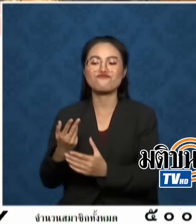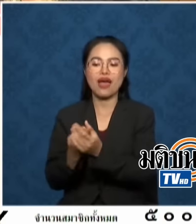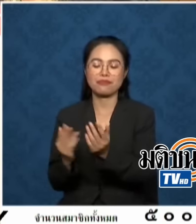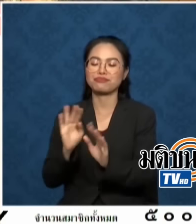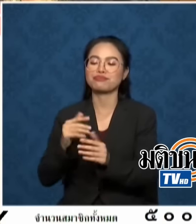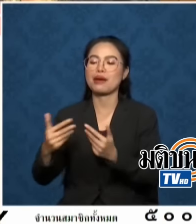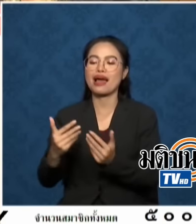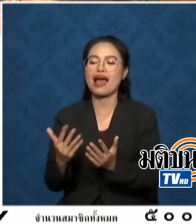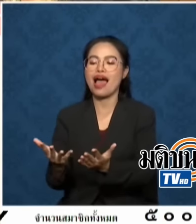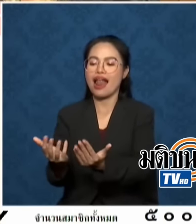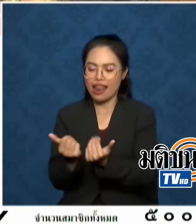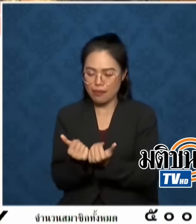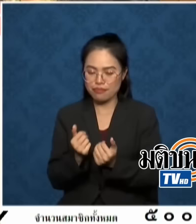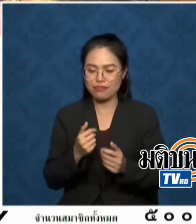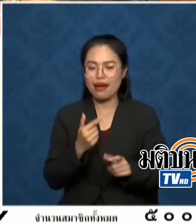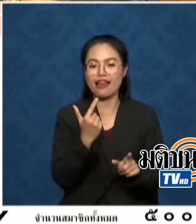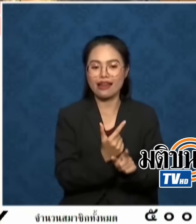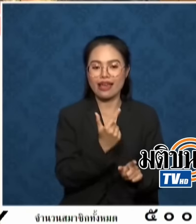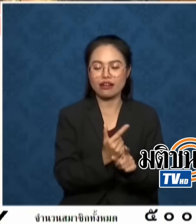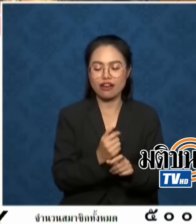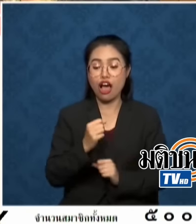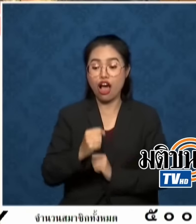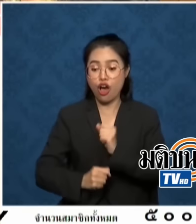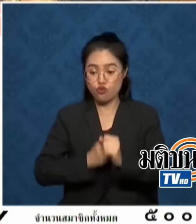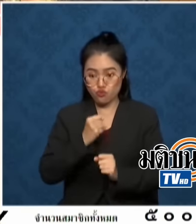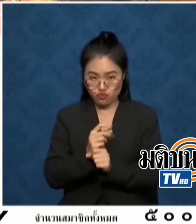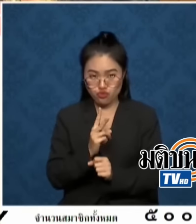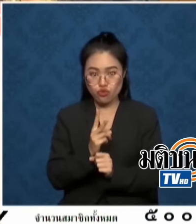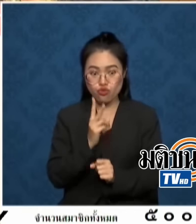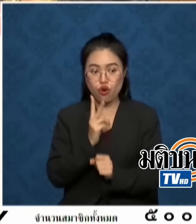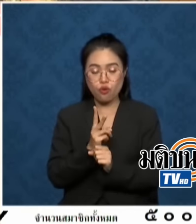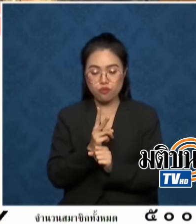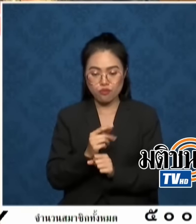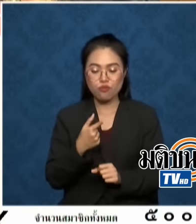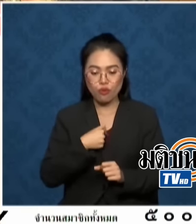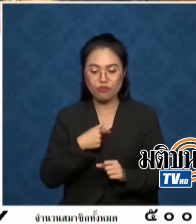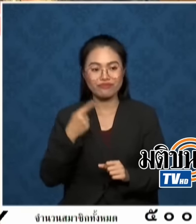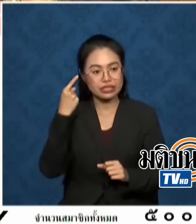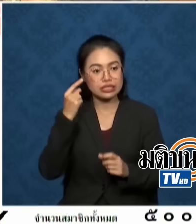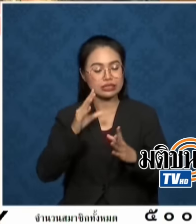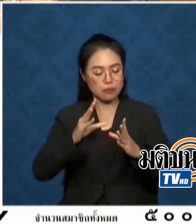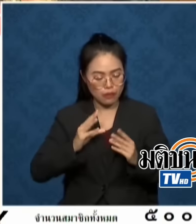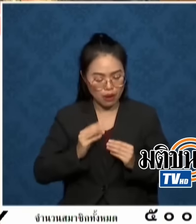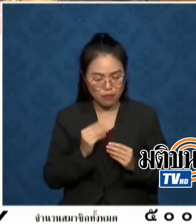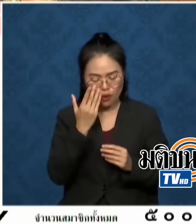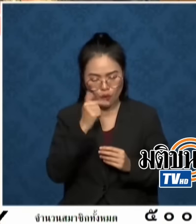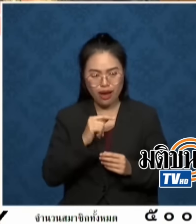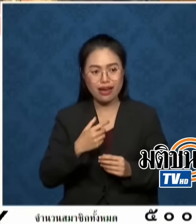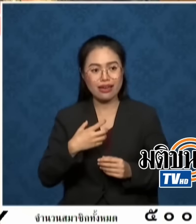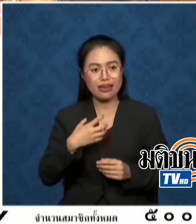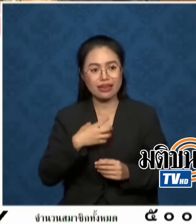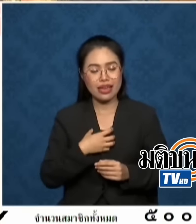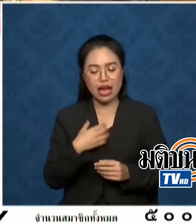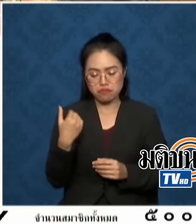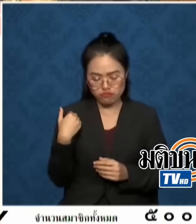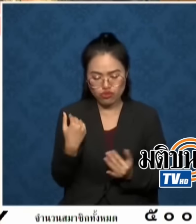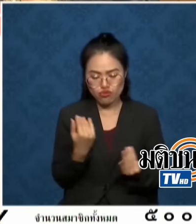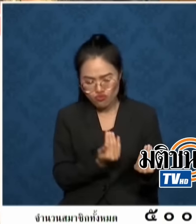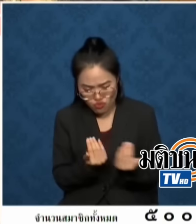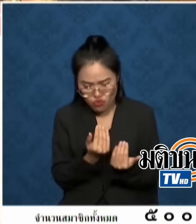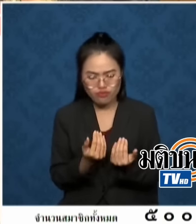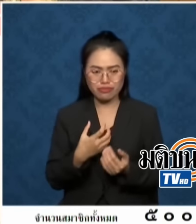อนนั้นหลานอายุ2ขวบผมยินดีและเห็นด้วยเพราะเขาอยากมีลูกเหมือนกัน